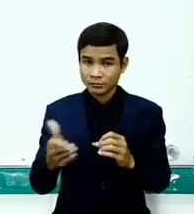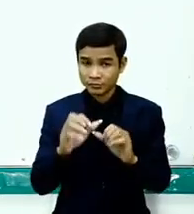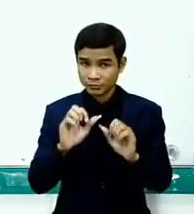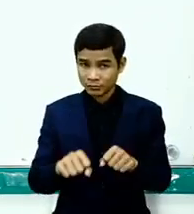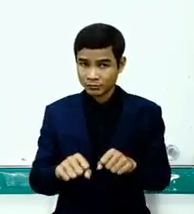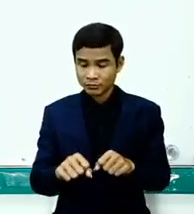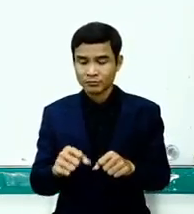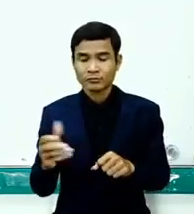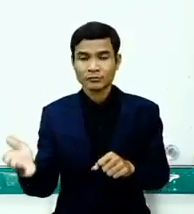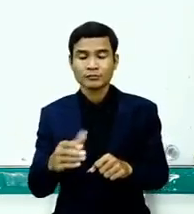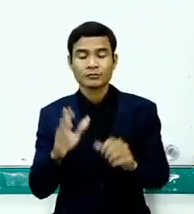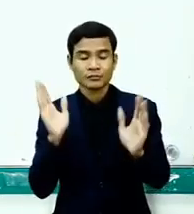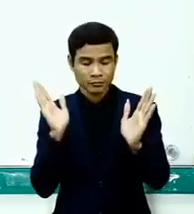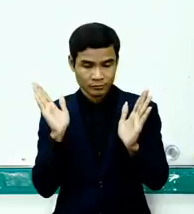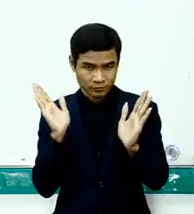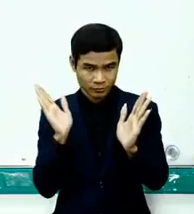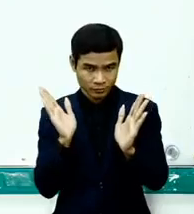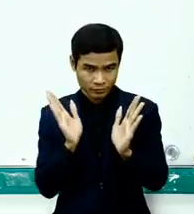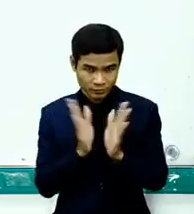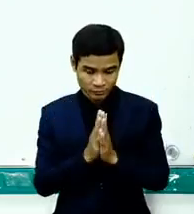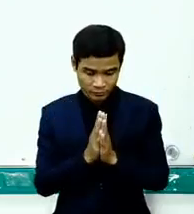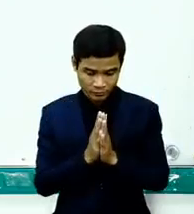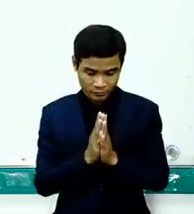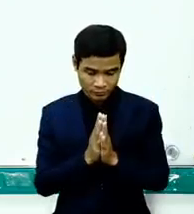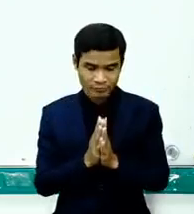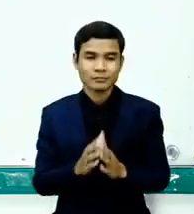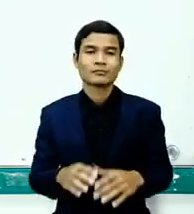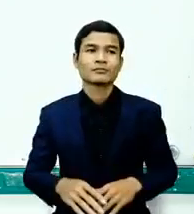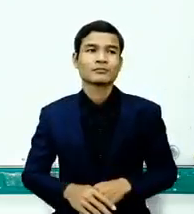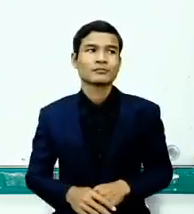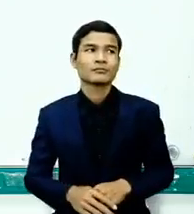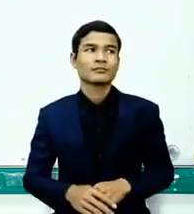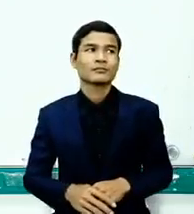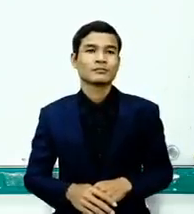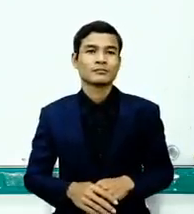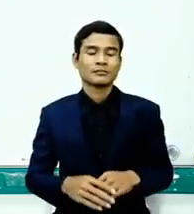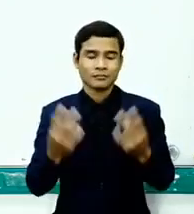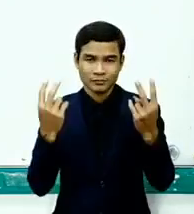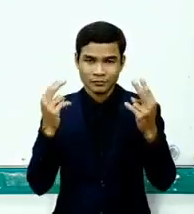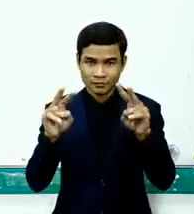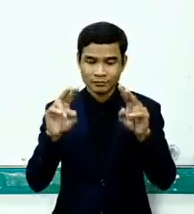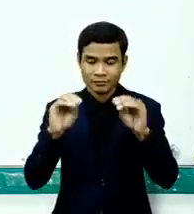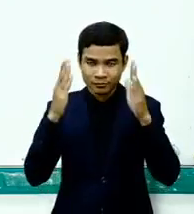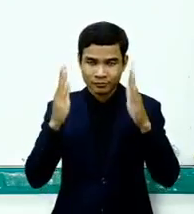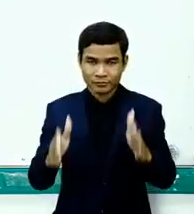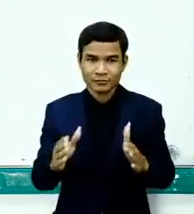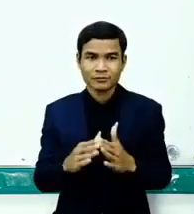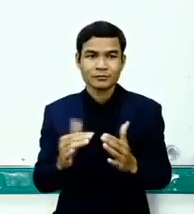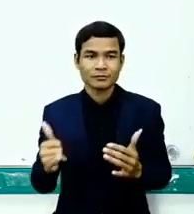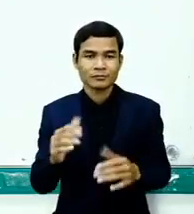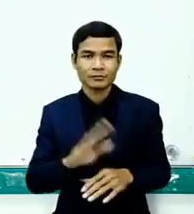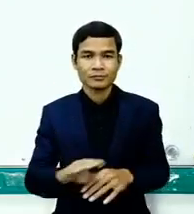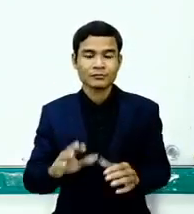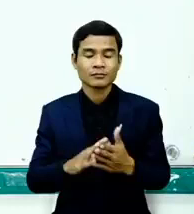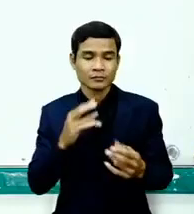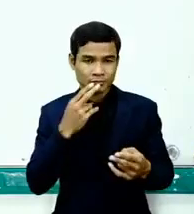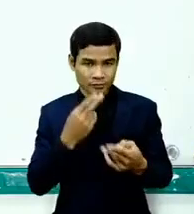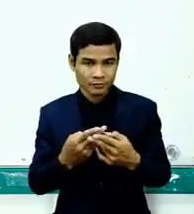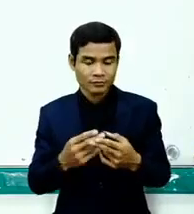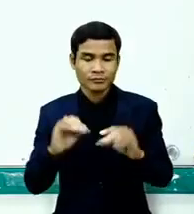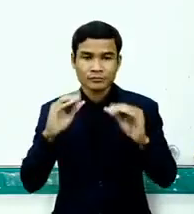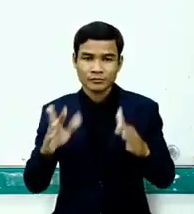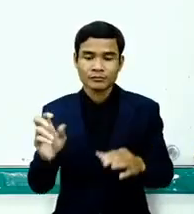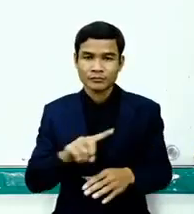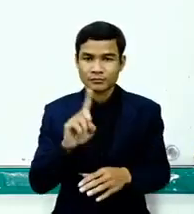នណាចាអញ្ចឹងកូនសូមតែដៃមួយទាំងអស់គ្នាចាតោះក្រឡេកមកមើលអ្នកគ្រូក៏ដូចជាចាចាំឆ្លើយអ្ន